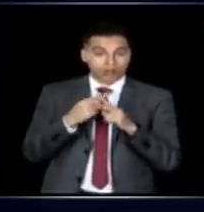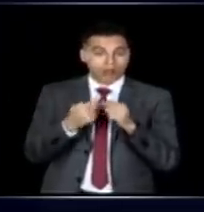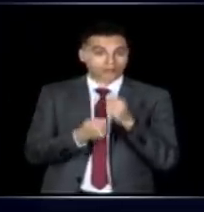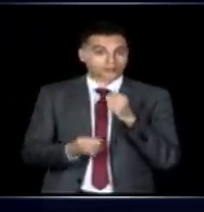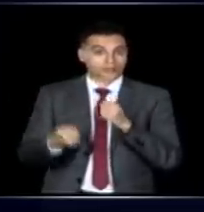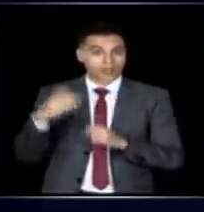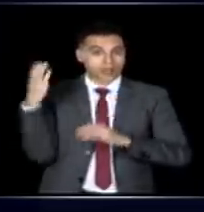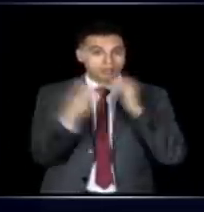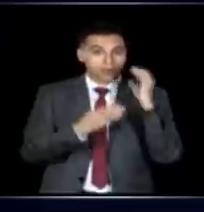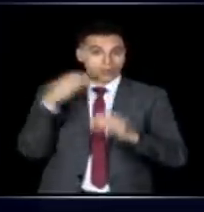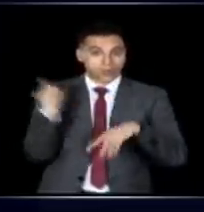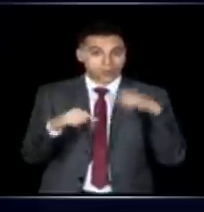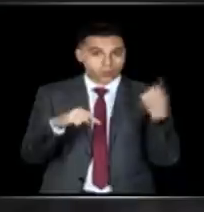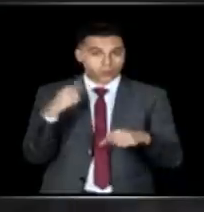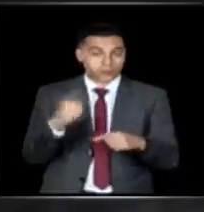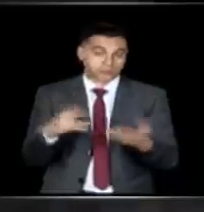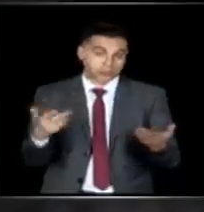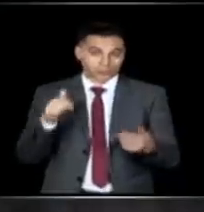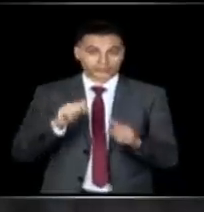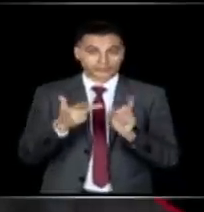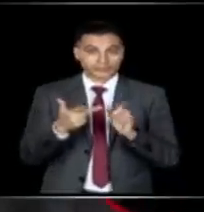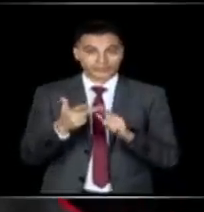مع الفقرة الثالثة، فقرة الفنون.